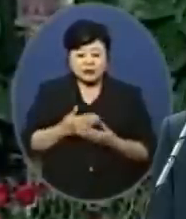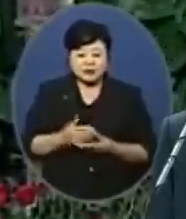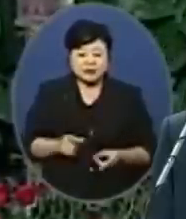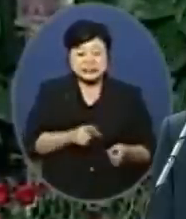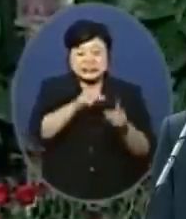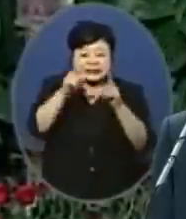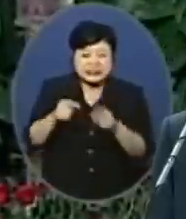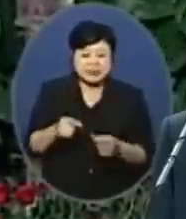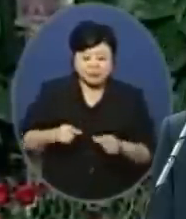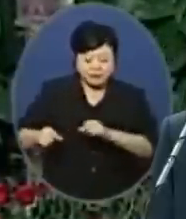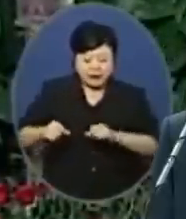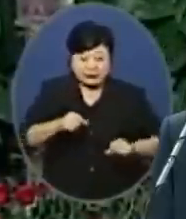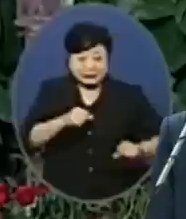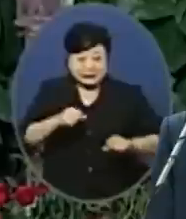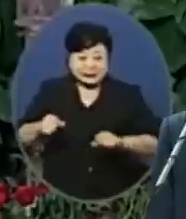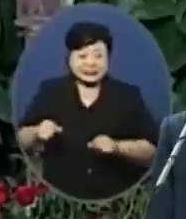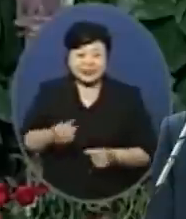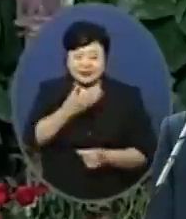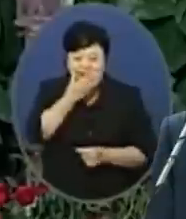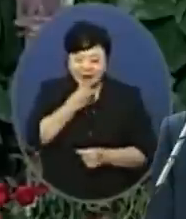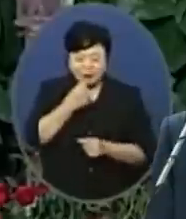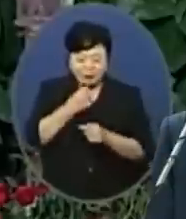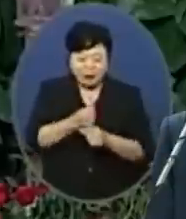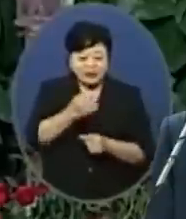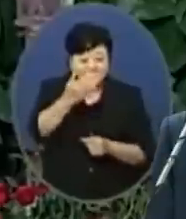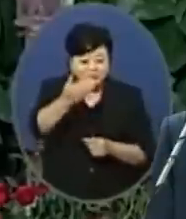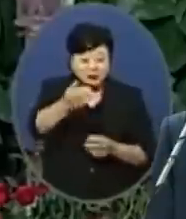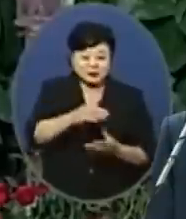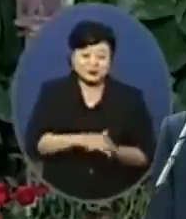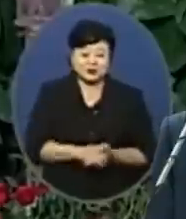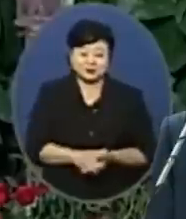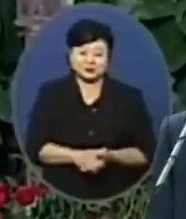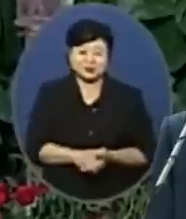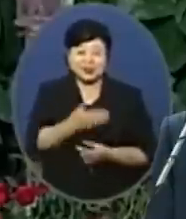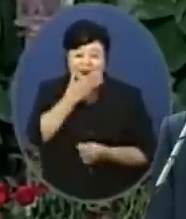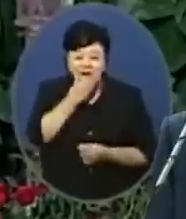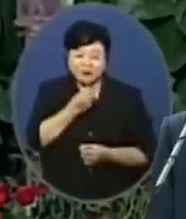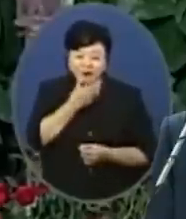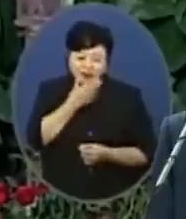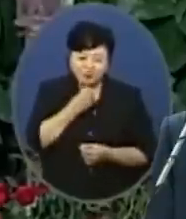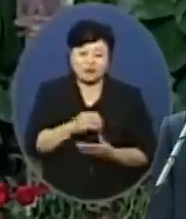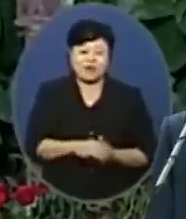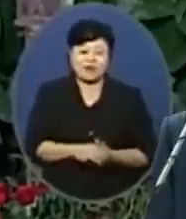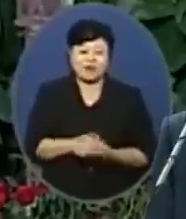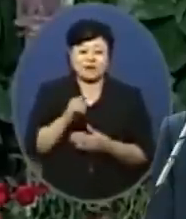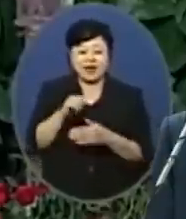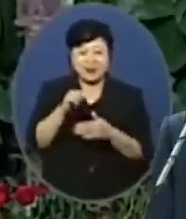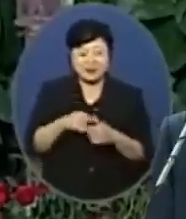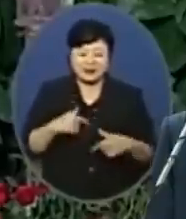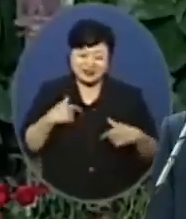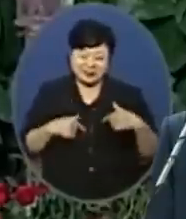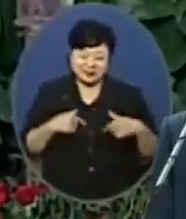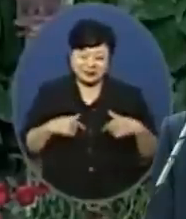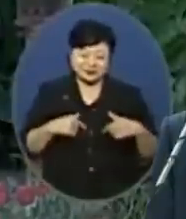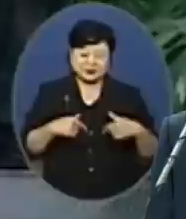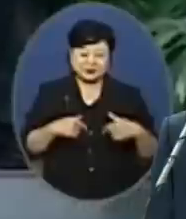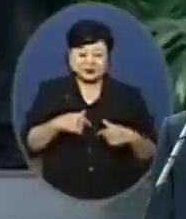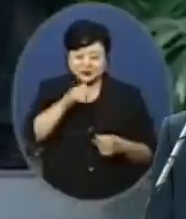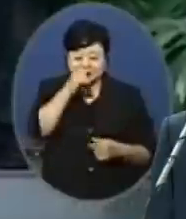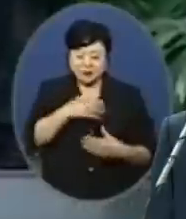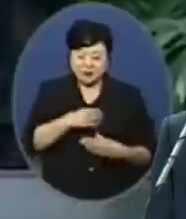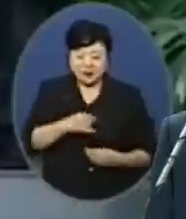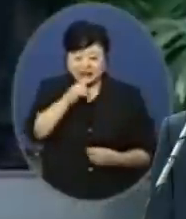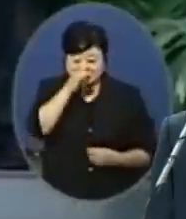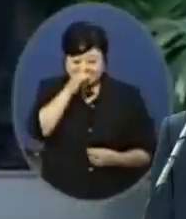삶을 활기차고 행복하게 만들어주는 것입니다. 행복하지만 마음에 기쁨이 있고